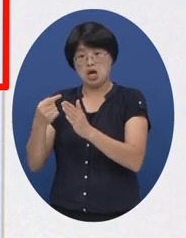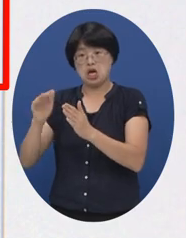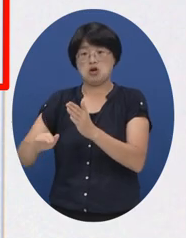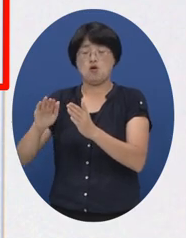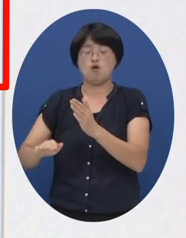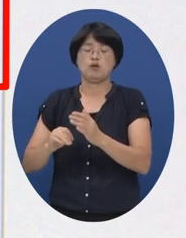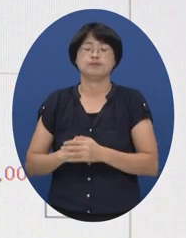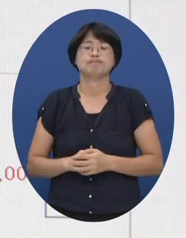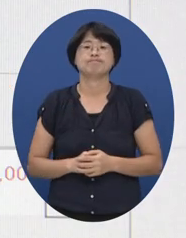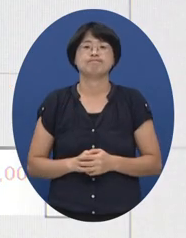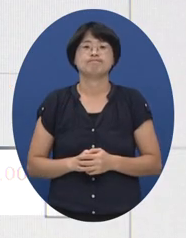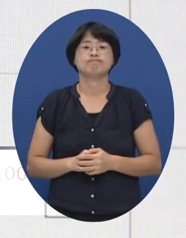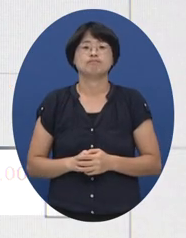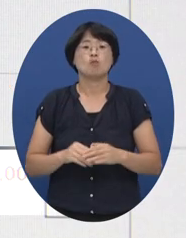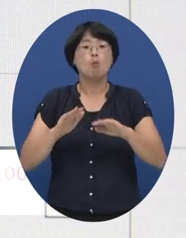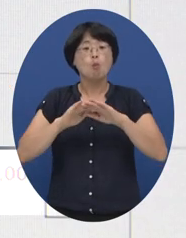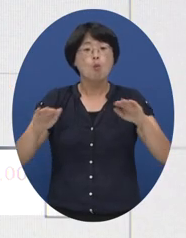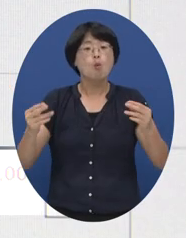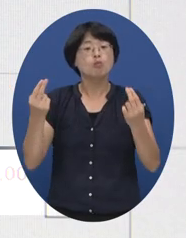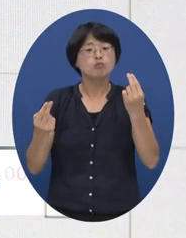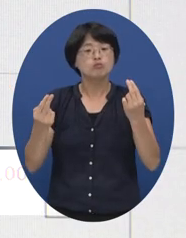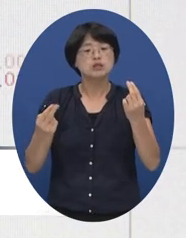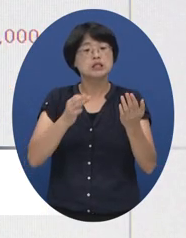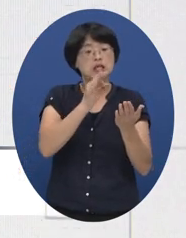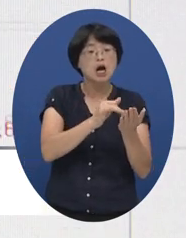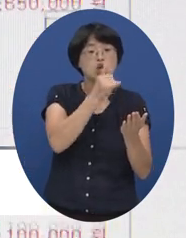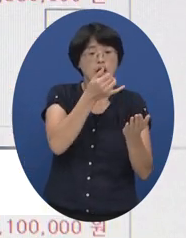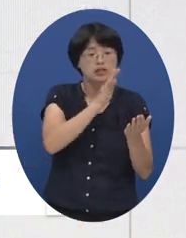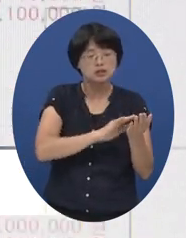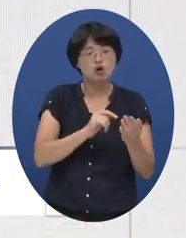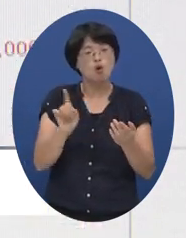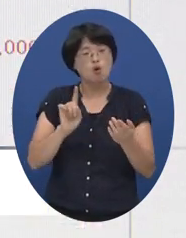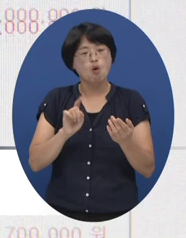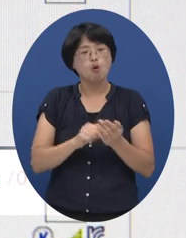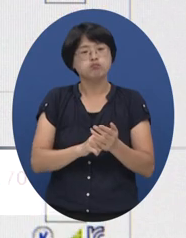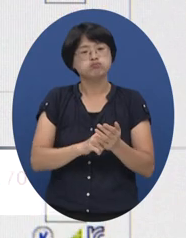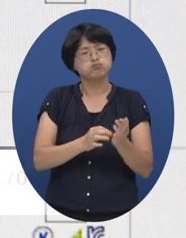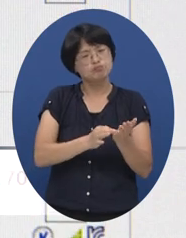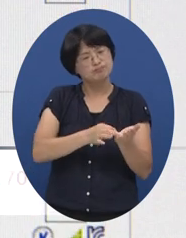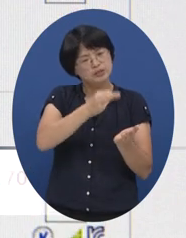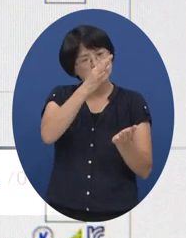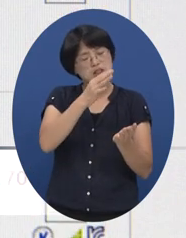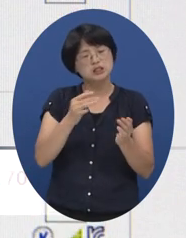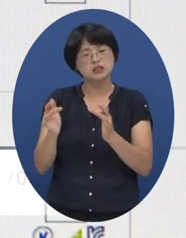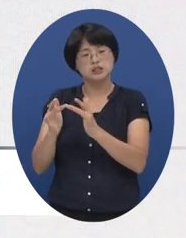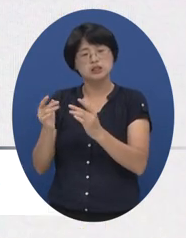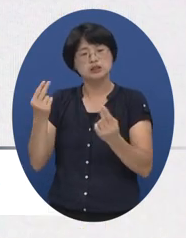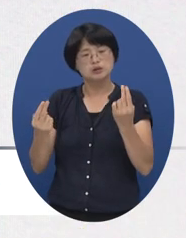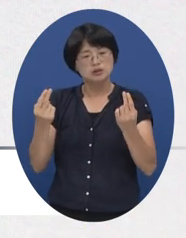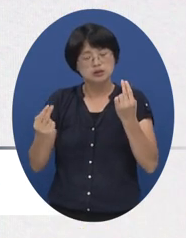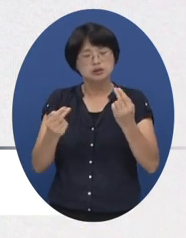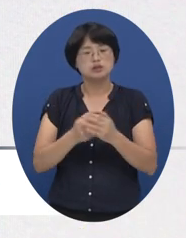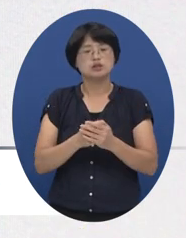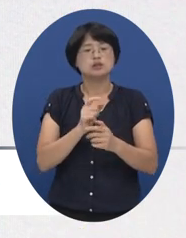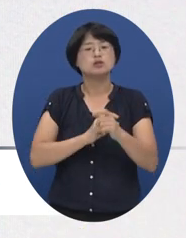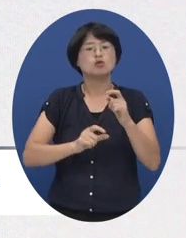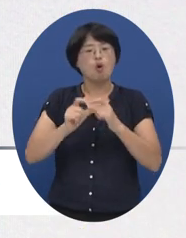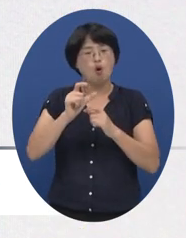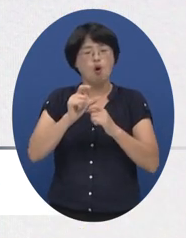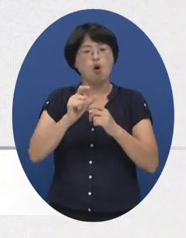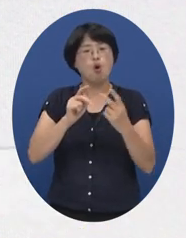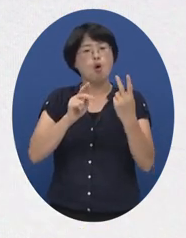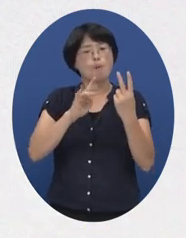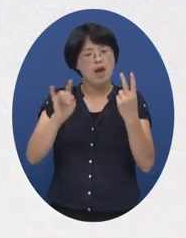됩니다. 시중가보다 싼 것도 있지만 어떤 제품은 이처럼 일반 온라인 쇼핑몰과 비교해 배